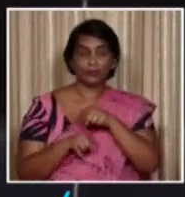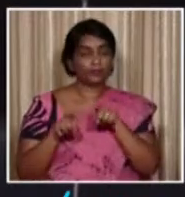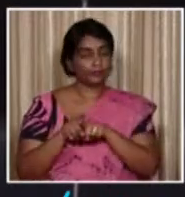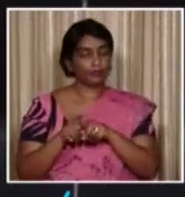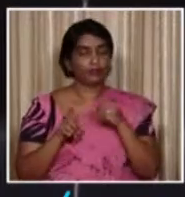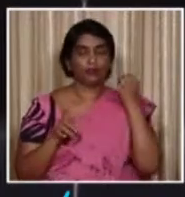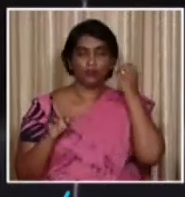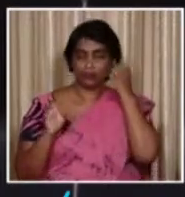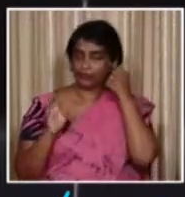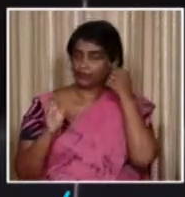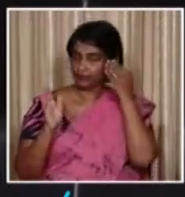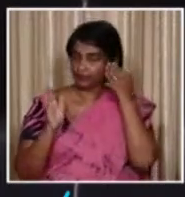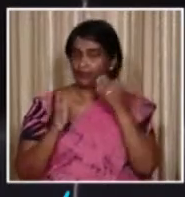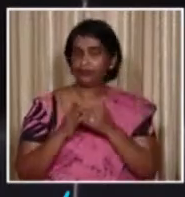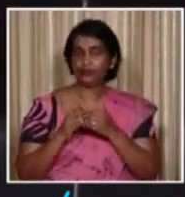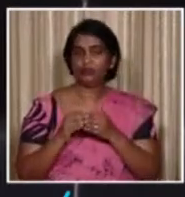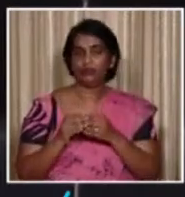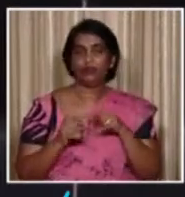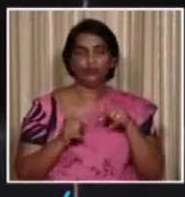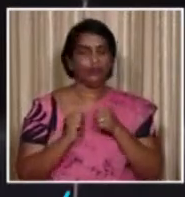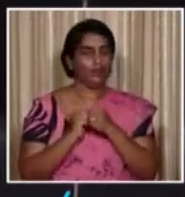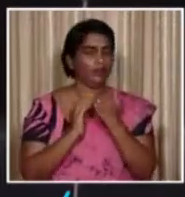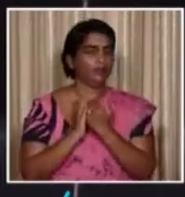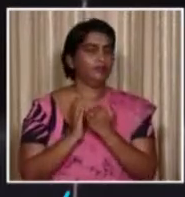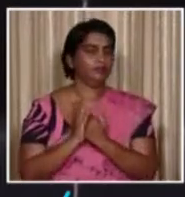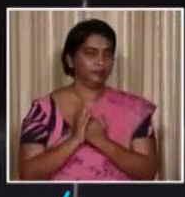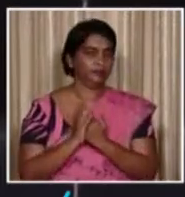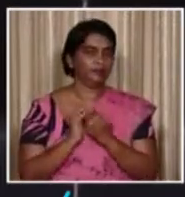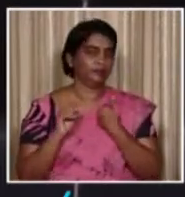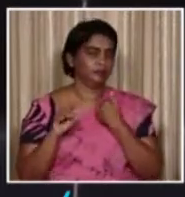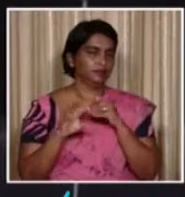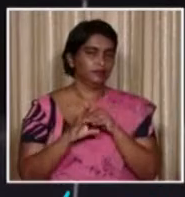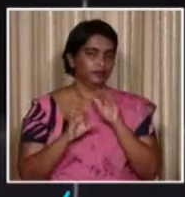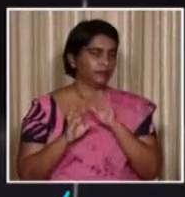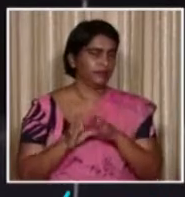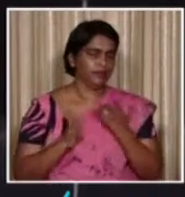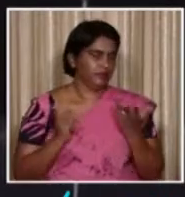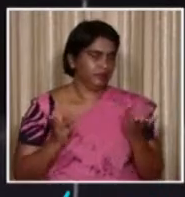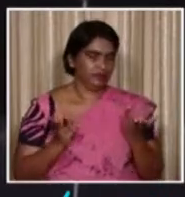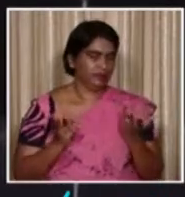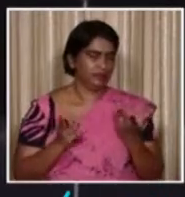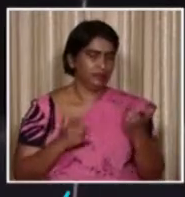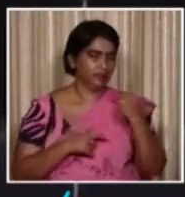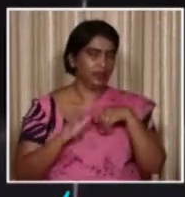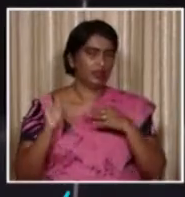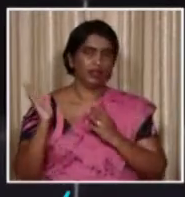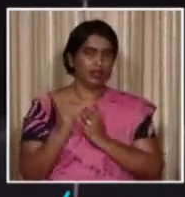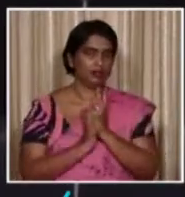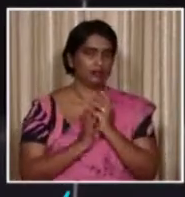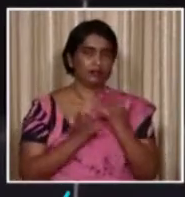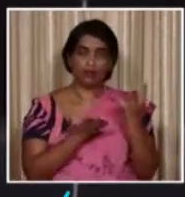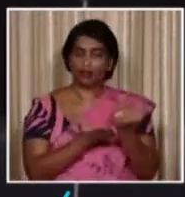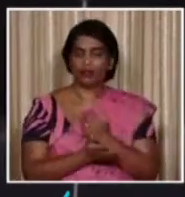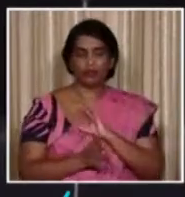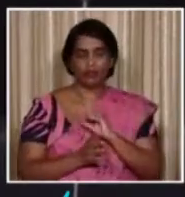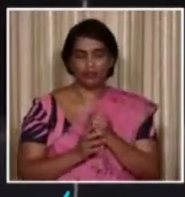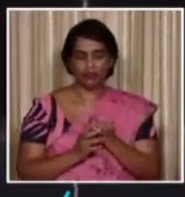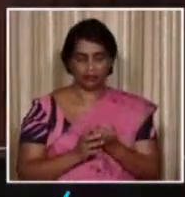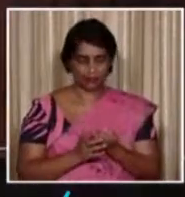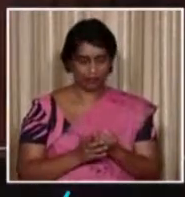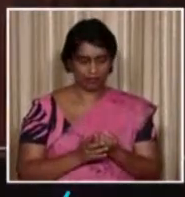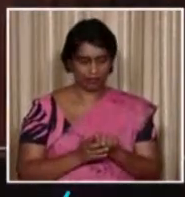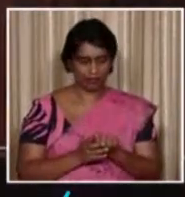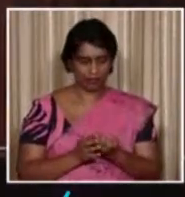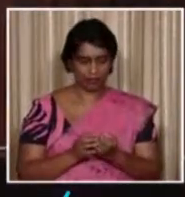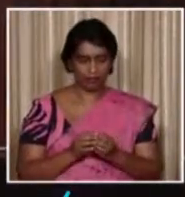ගැනත් කල්පනා කරමින් මේ කටයුත්තේ අපි නිරත වෙනවා. කිසිම කෙනෙක්ගේ අයිතිවාසිකම් උදුරාගන්නේ නැහැ. ගරු රංජිත්